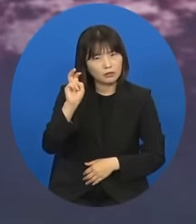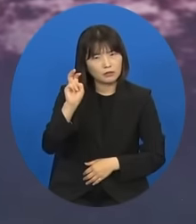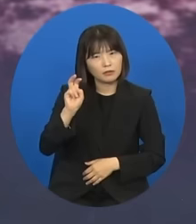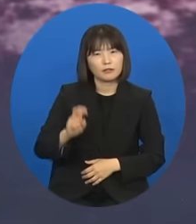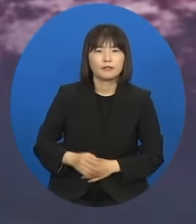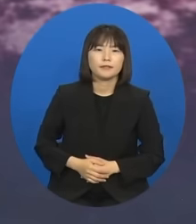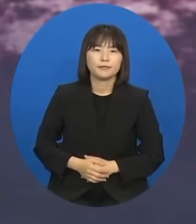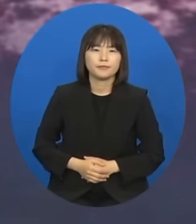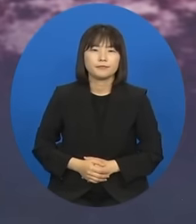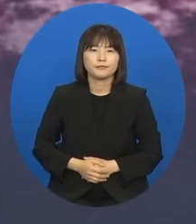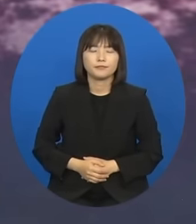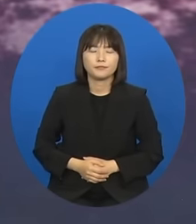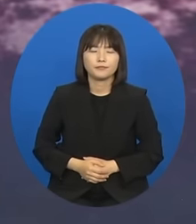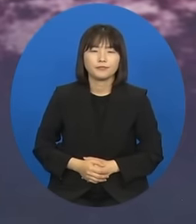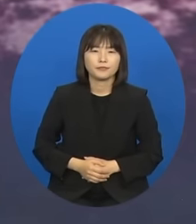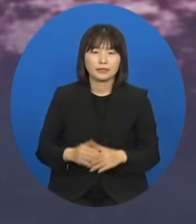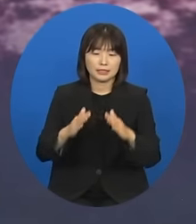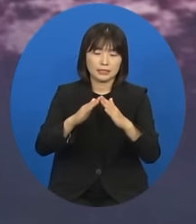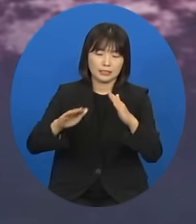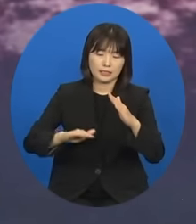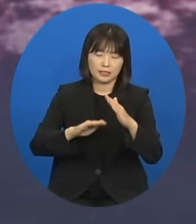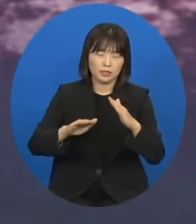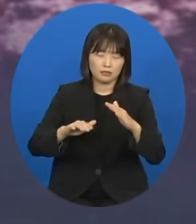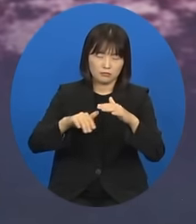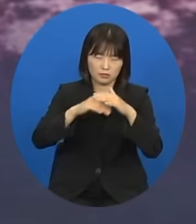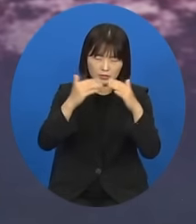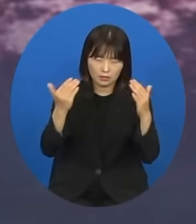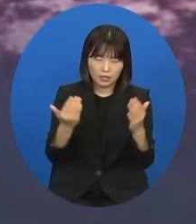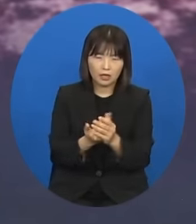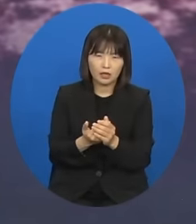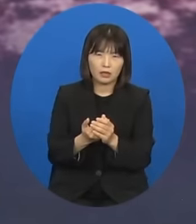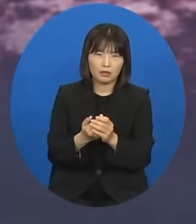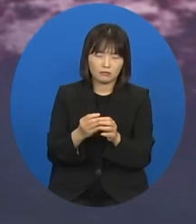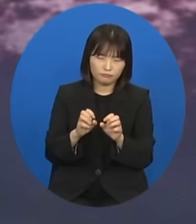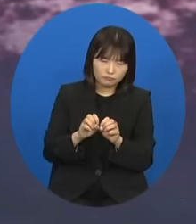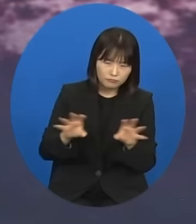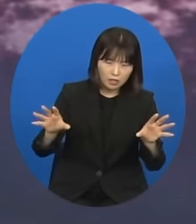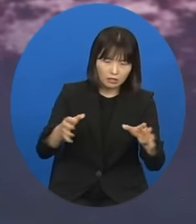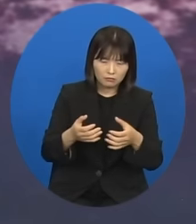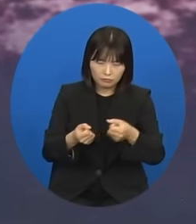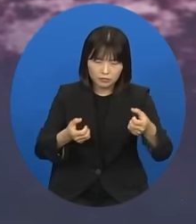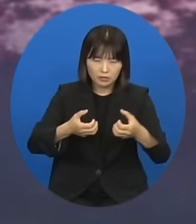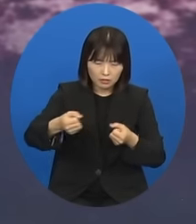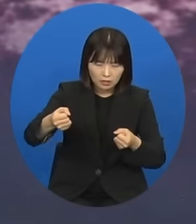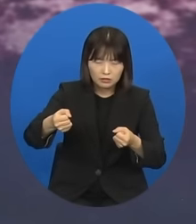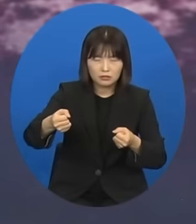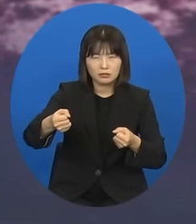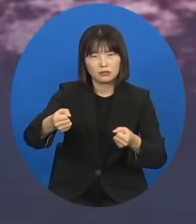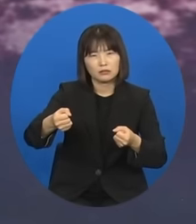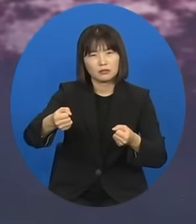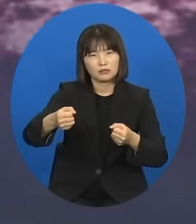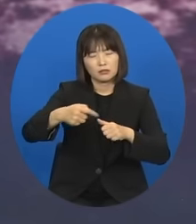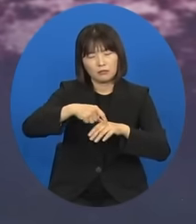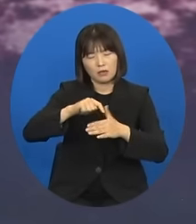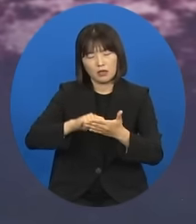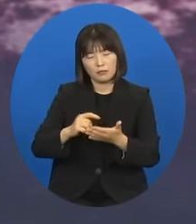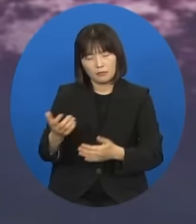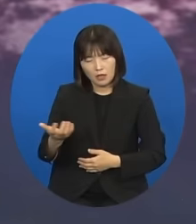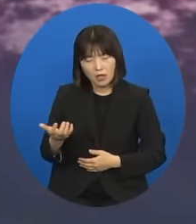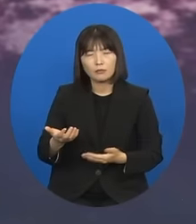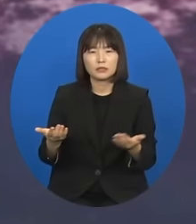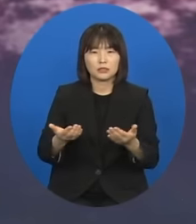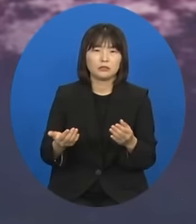보게 되고요 어쨌든이 가정이 다 뿔뿔이 흩어지고 갈라지게 되는 참 마음 아픈 일이